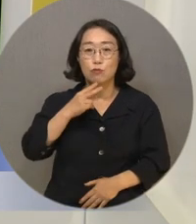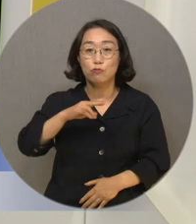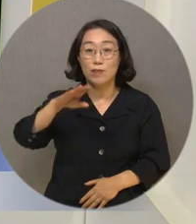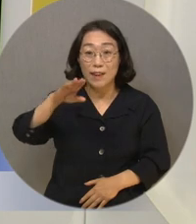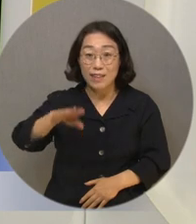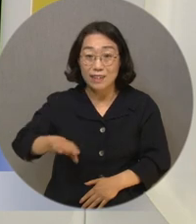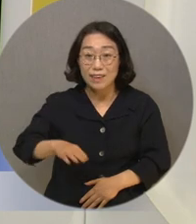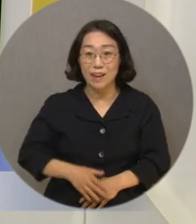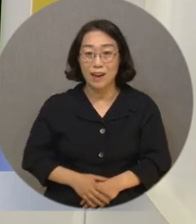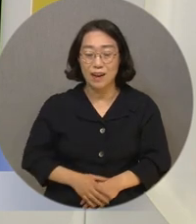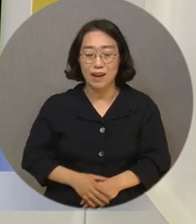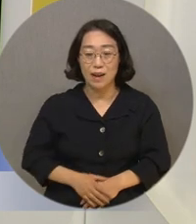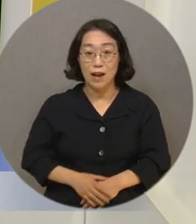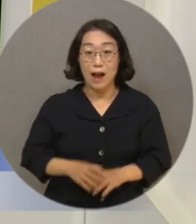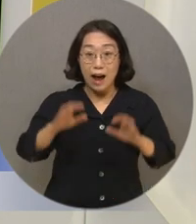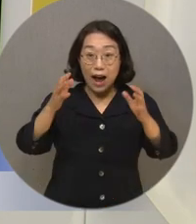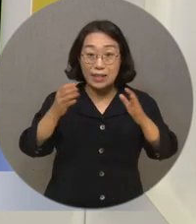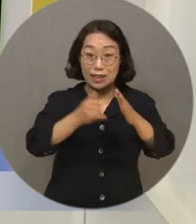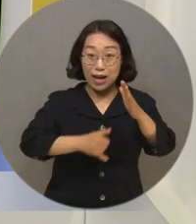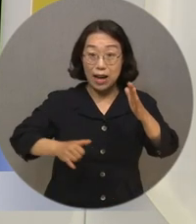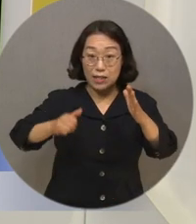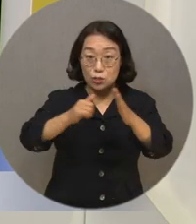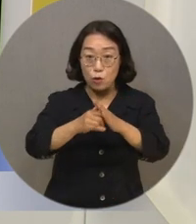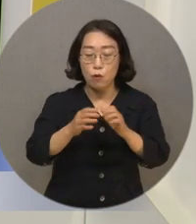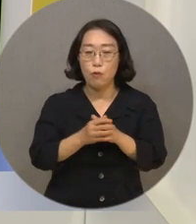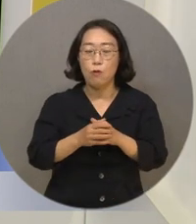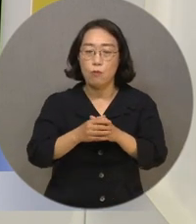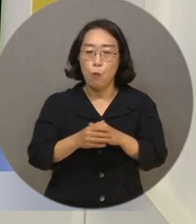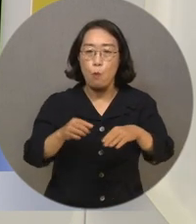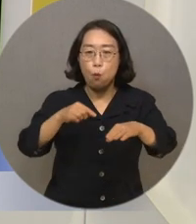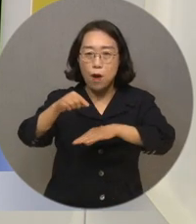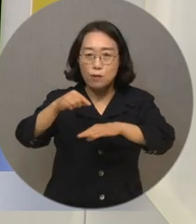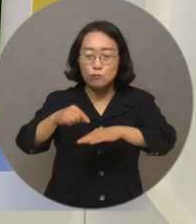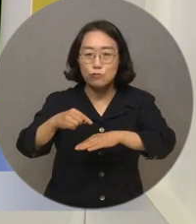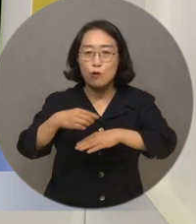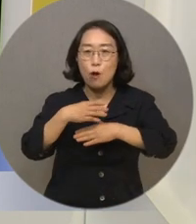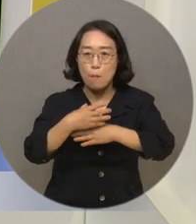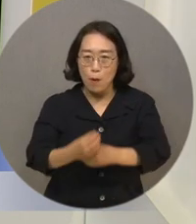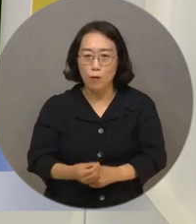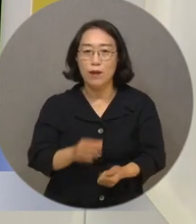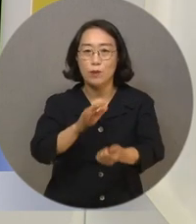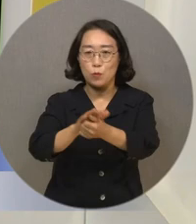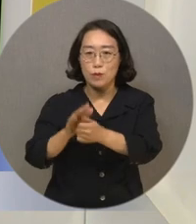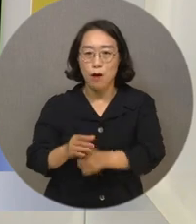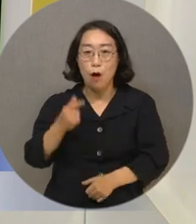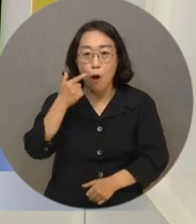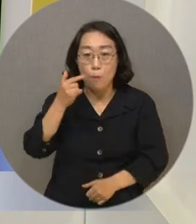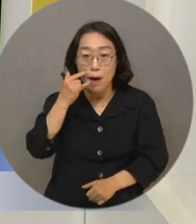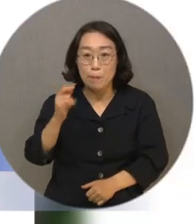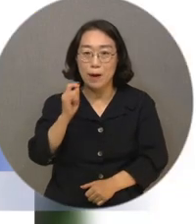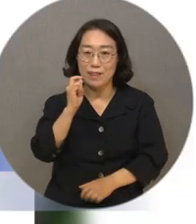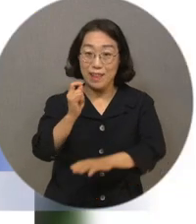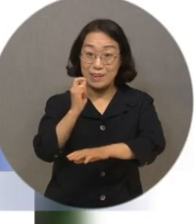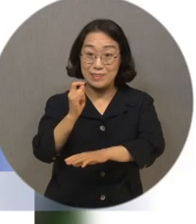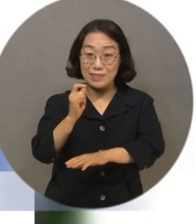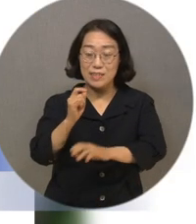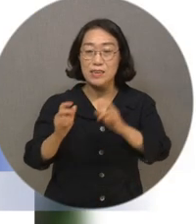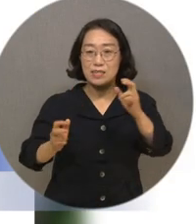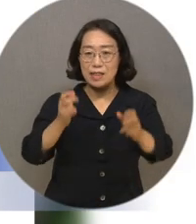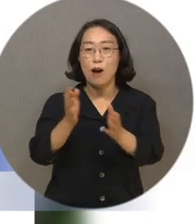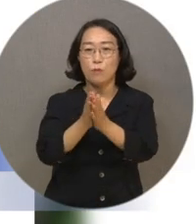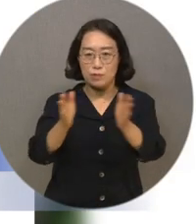영화 양육 과정에 외출을 조금 더 편안하게 해줄 서울 엄마 아빠 택시 사업을 시작했습니다